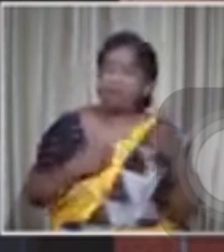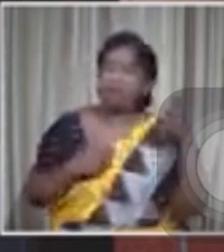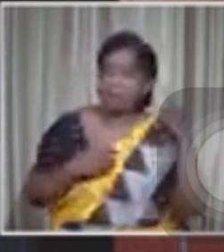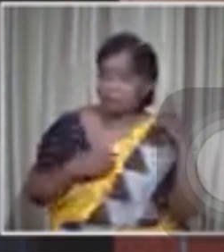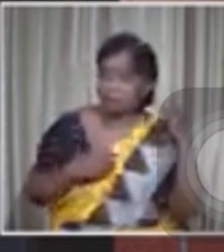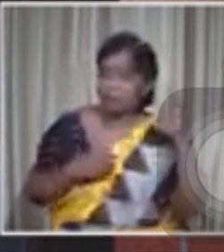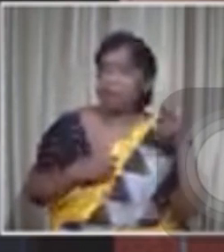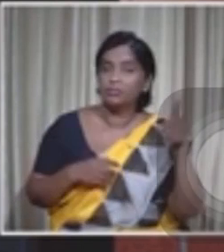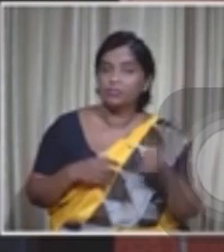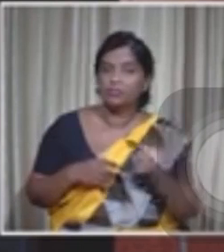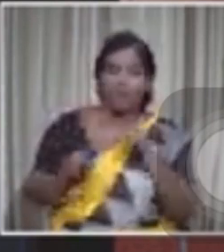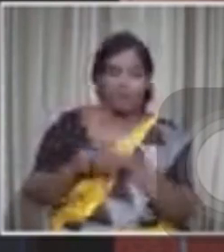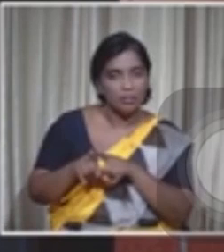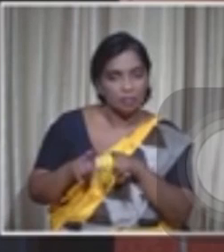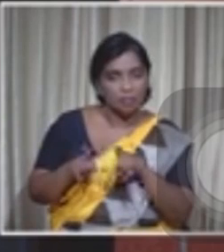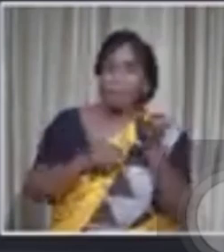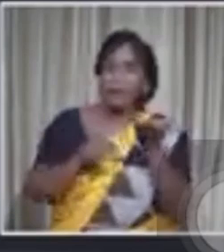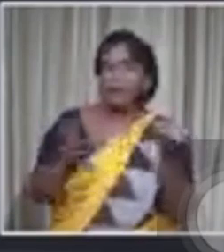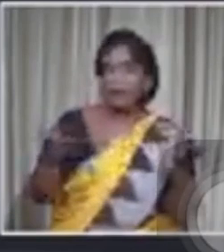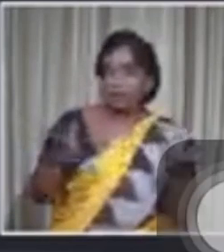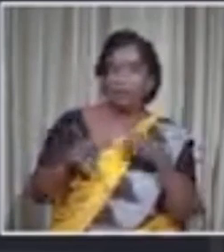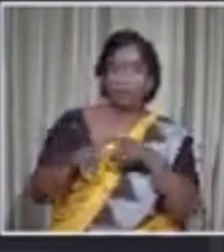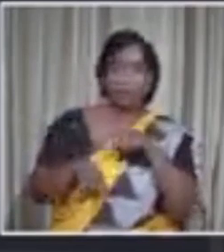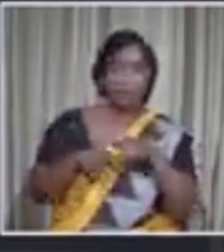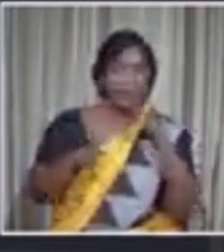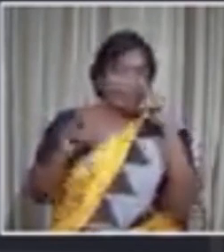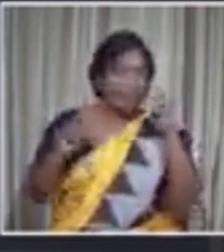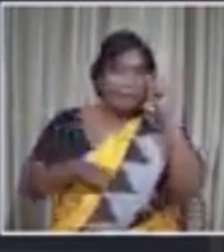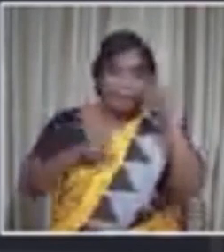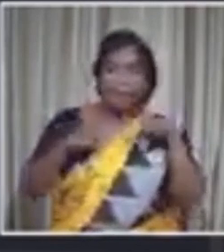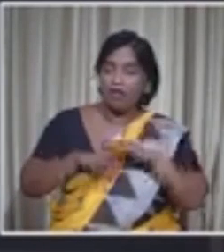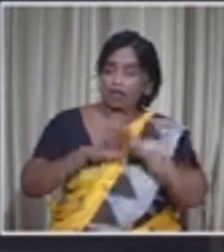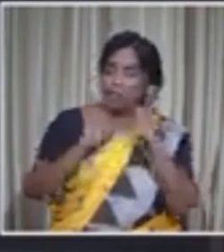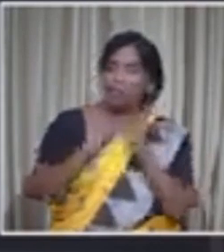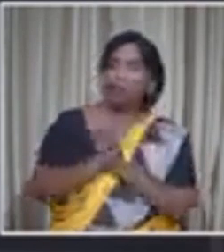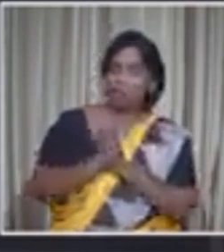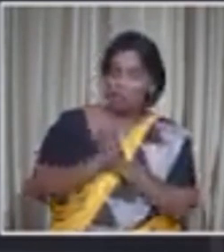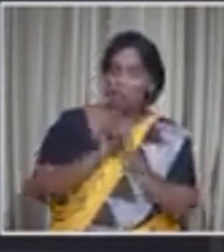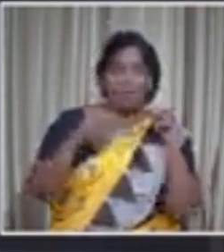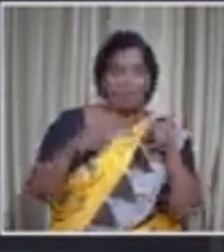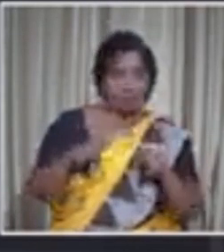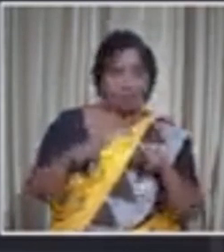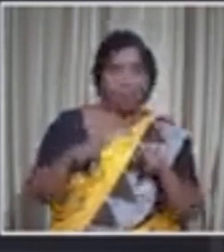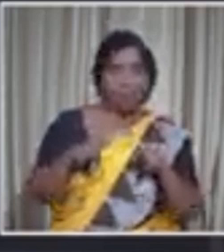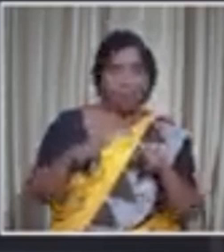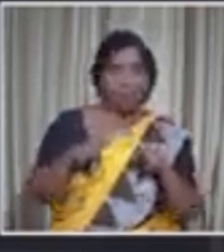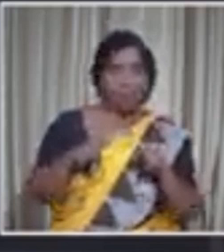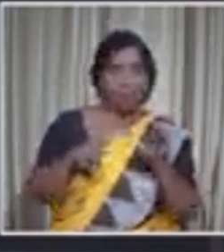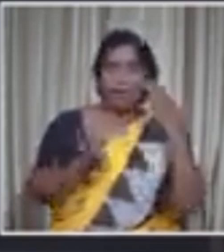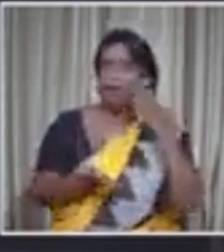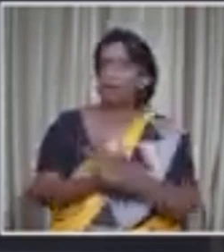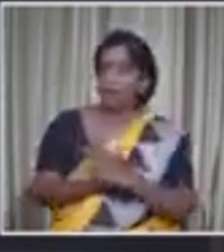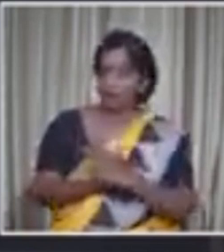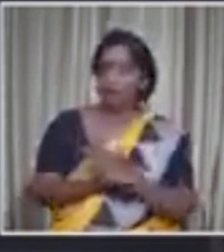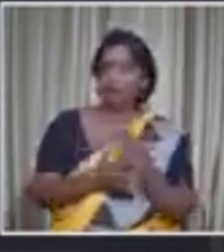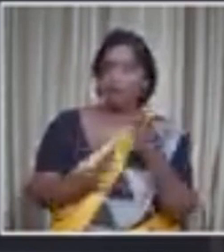ஆயுத படைகளுக்கு மத்தியில் தான் வாழ்கிறோம். பசரை, பதுளை, பண்டாரவளை, அப்புத்தலை நகரங்கள், ஹெக்டன், தலாக்கரை